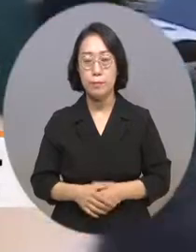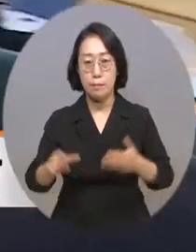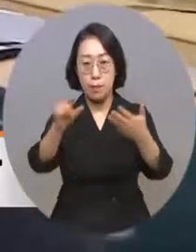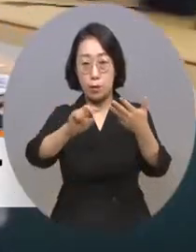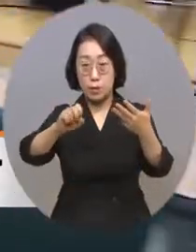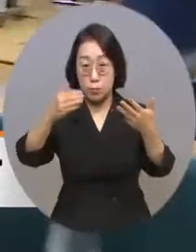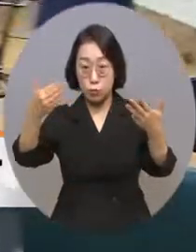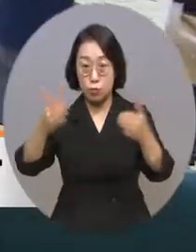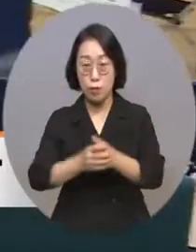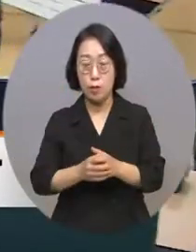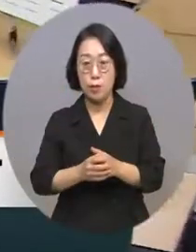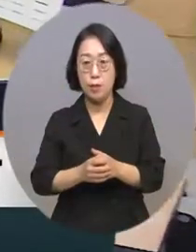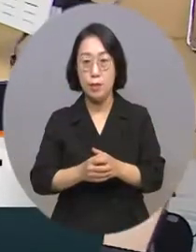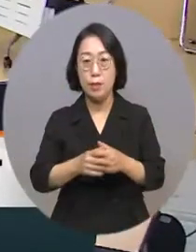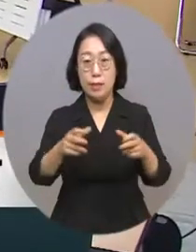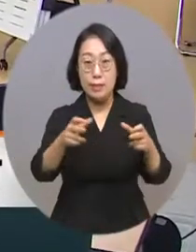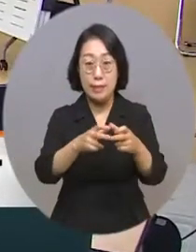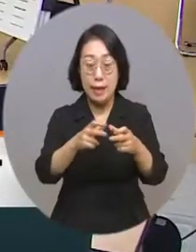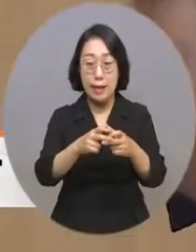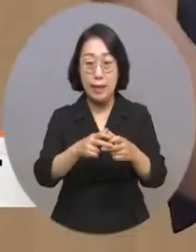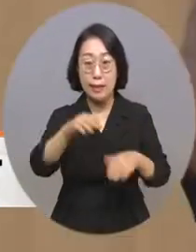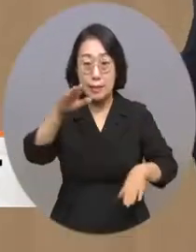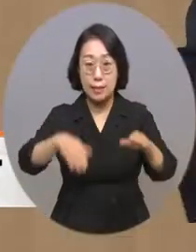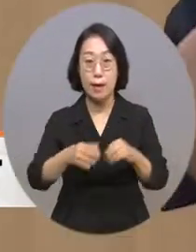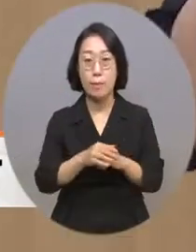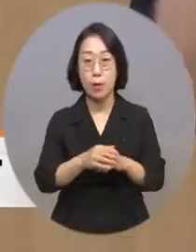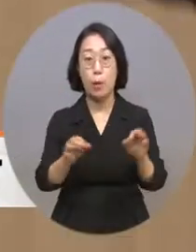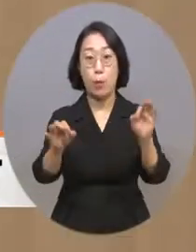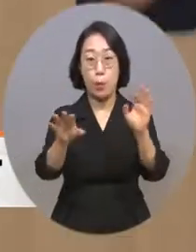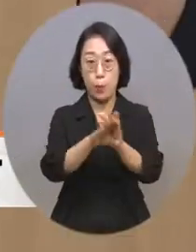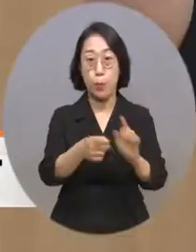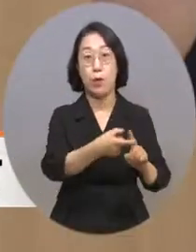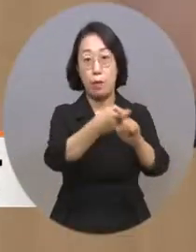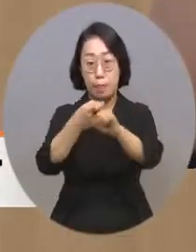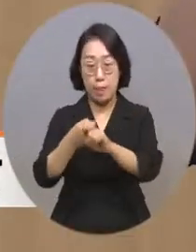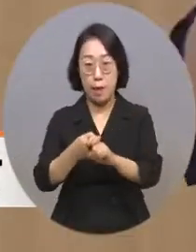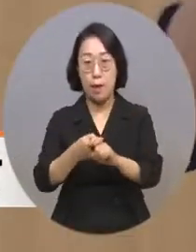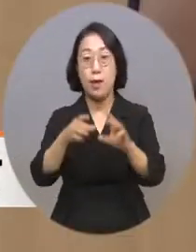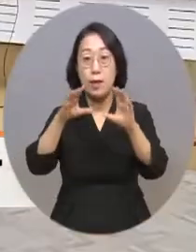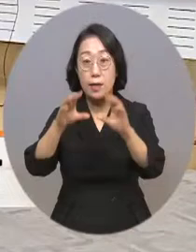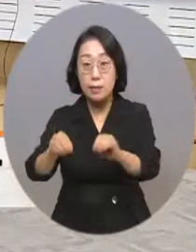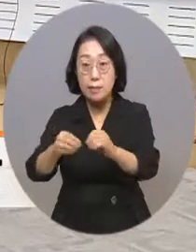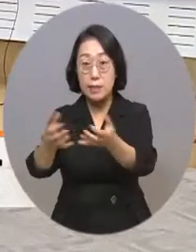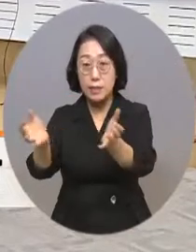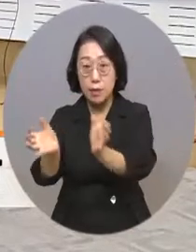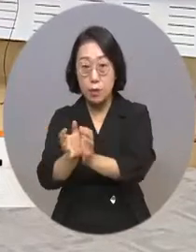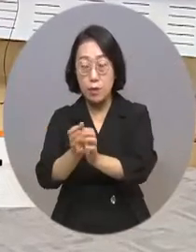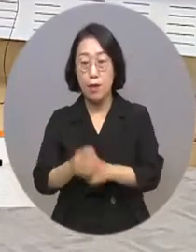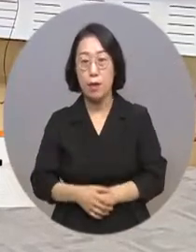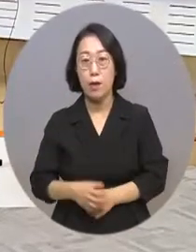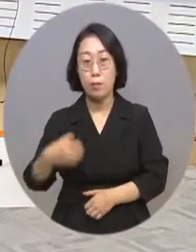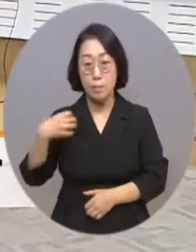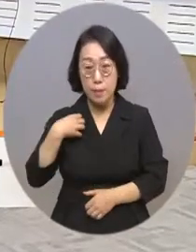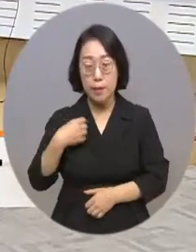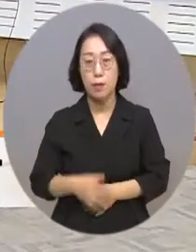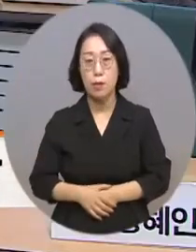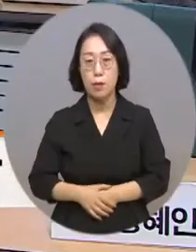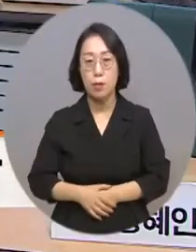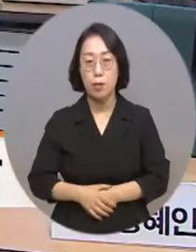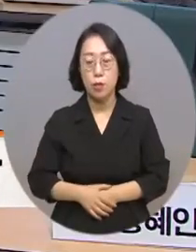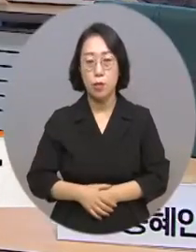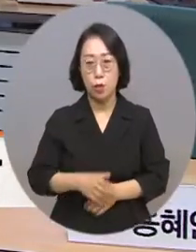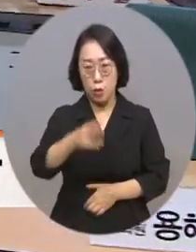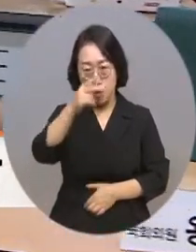29일 전국 장애인 차별 철폐 현대와 장애인 차별 금지 추진 연대 주관으로 김광우 서울경제 총장을